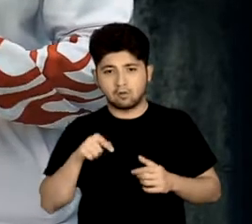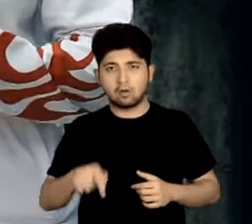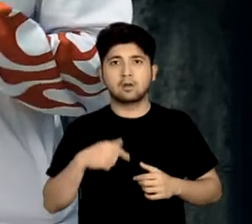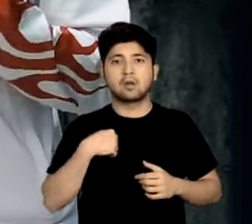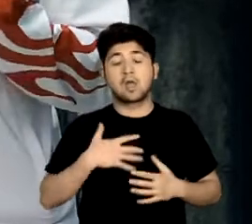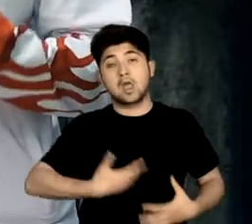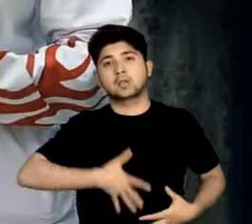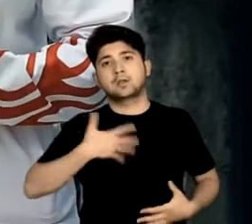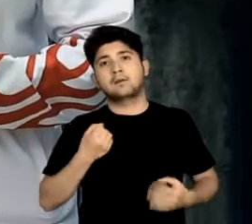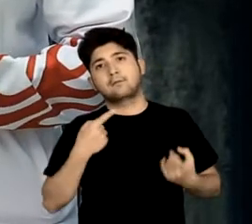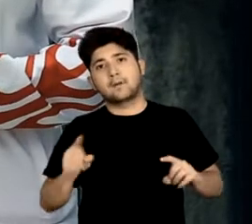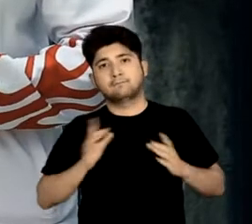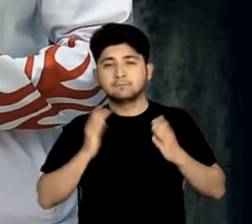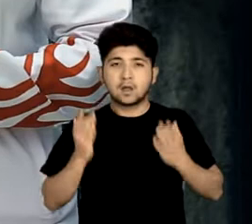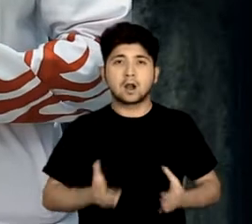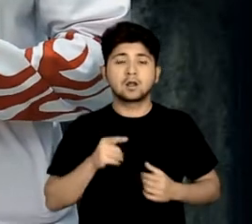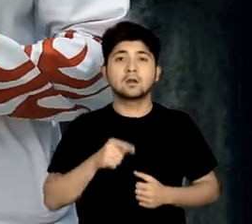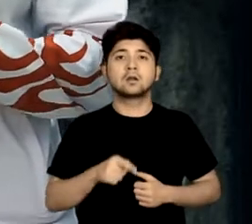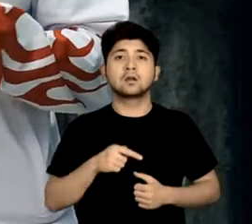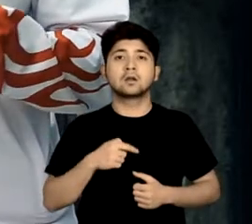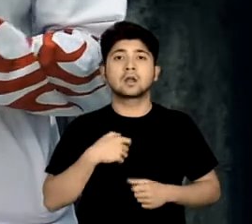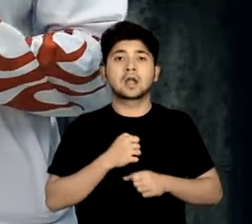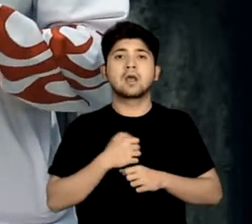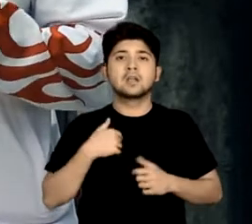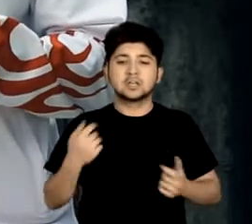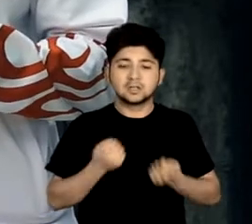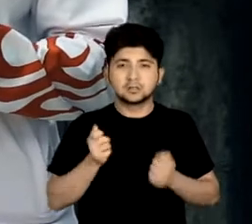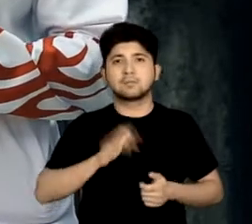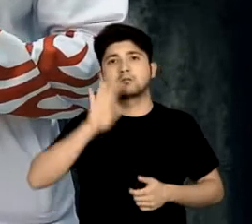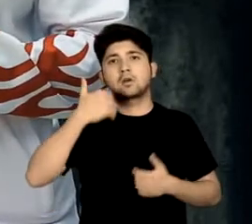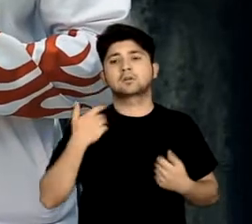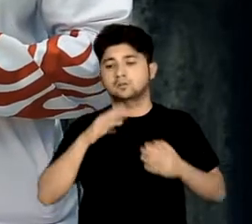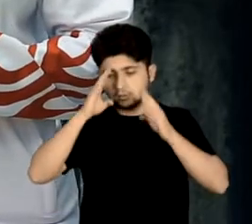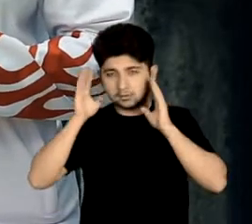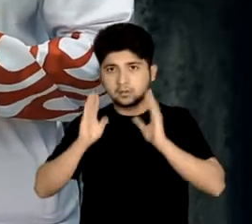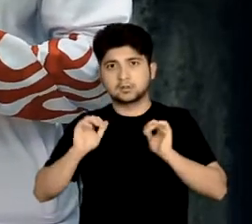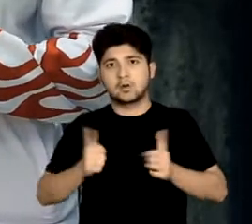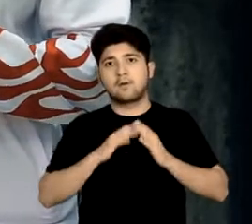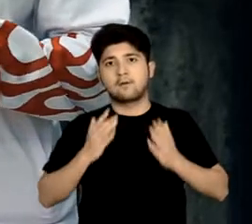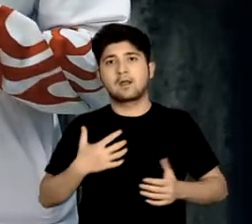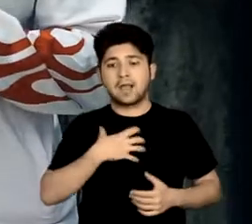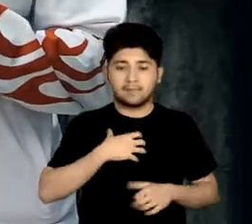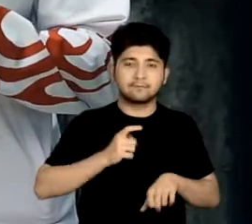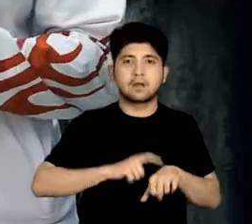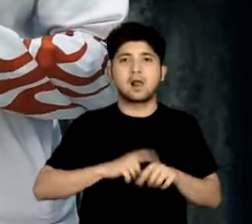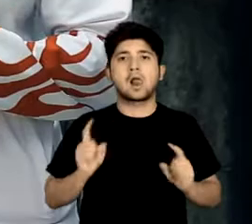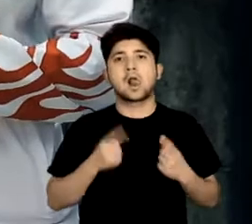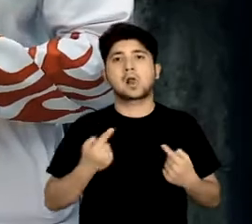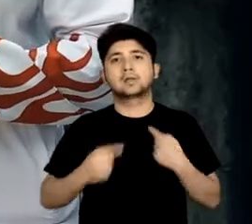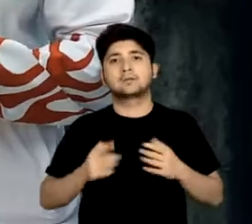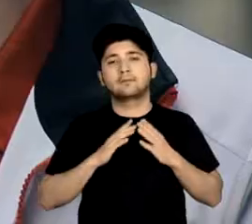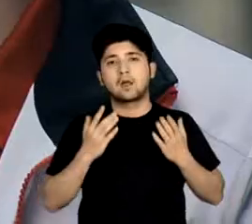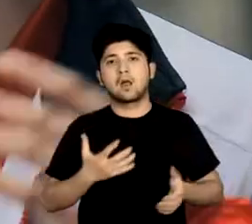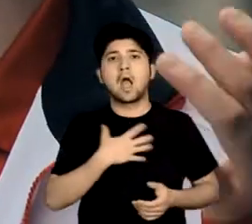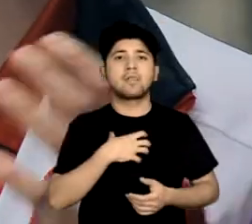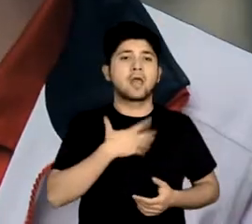Onun ayrı bir heyecanı oluyor bende. Genellikle iş ve basketbol hayatıma yoğunlukta şu sıralar. Kendime vakit ayıramadığım zamanlarım